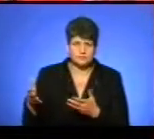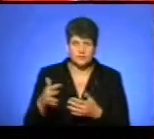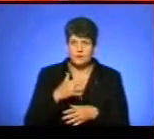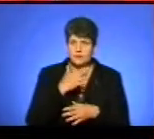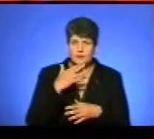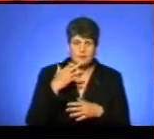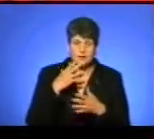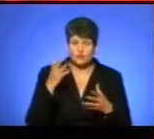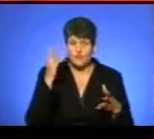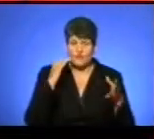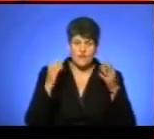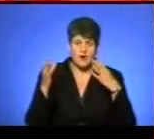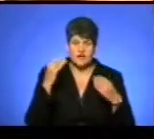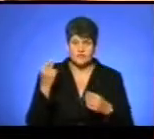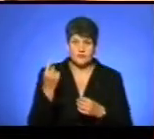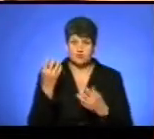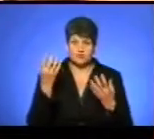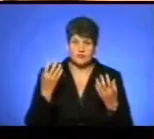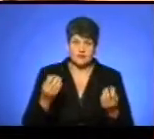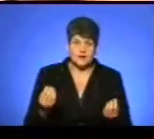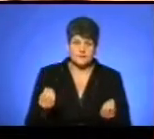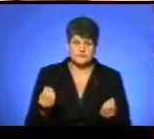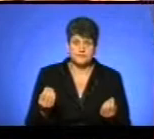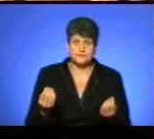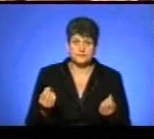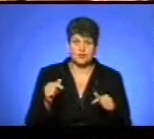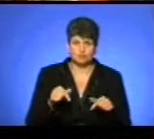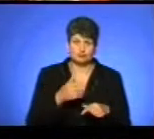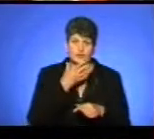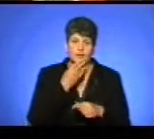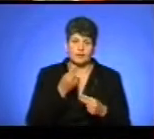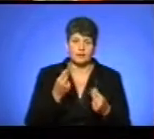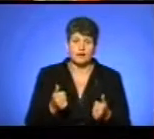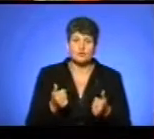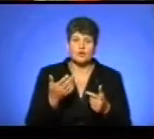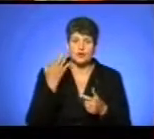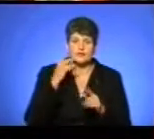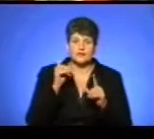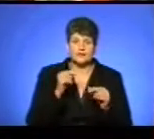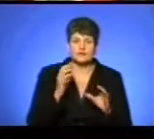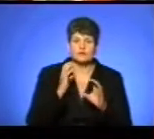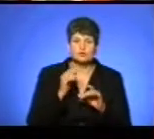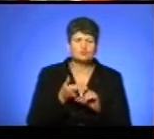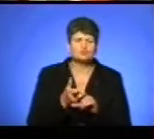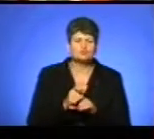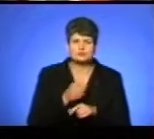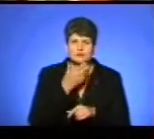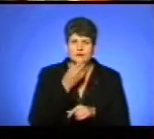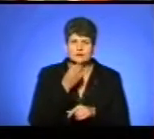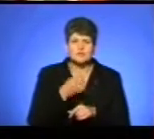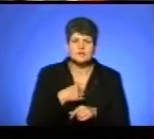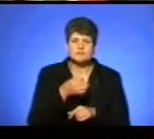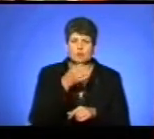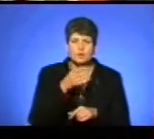багато вражень від першого дня. Тут класно. Коли ми їхали в автобусі, тут дуже красиво, мені